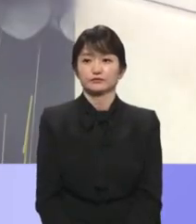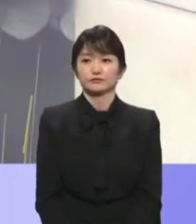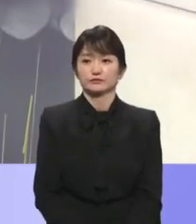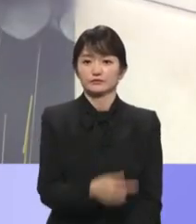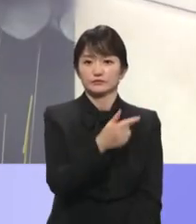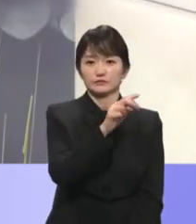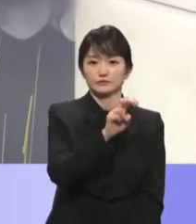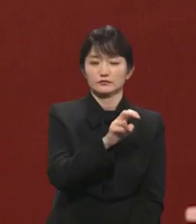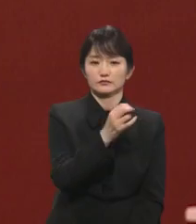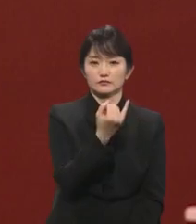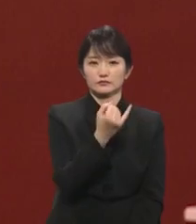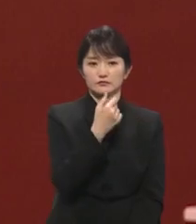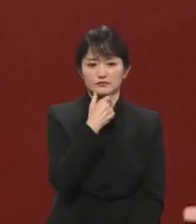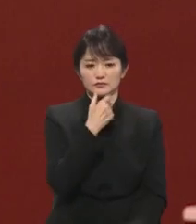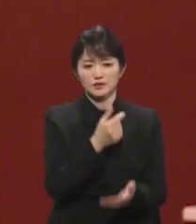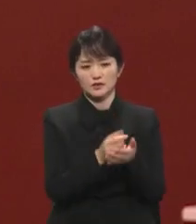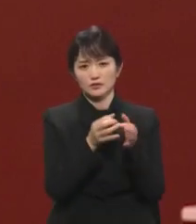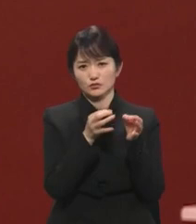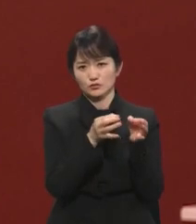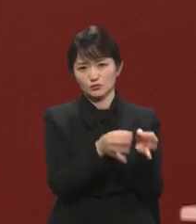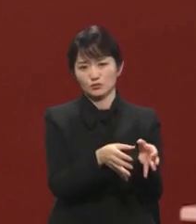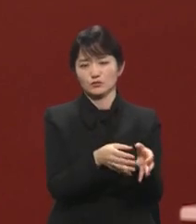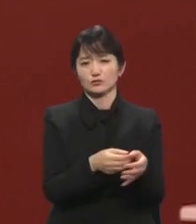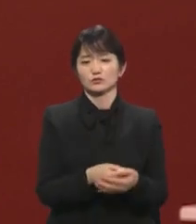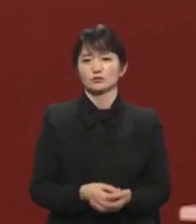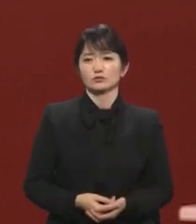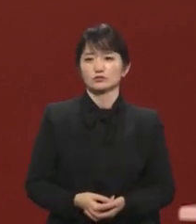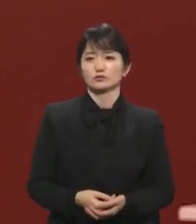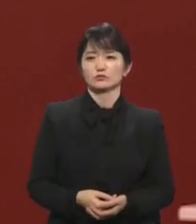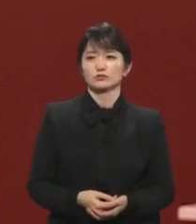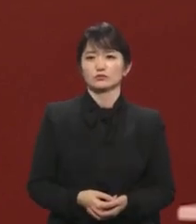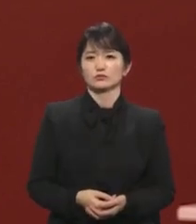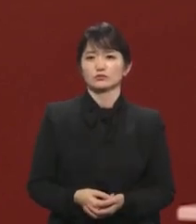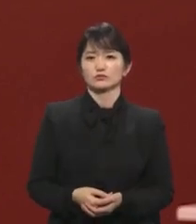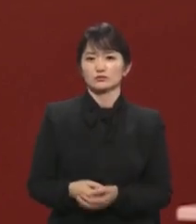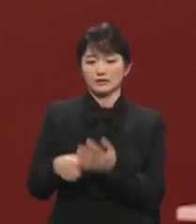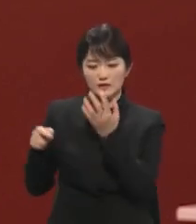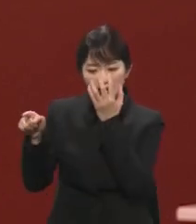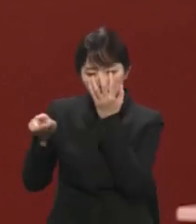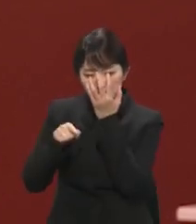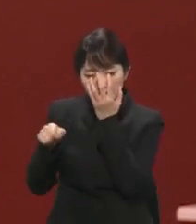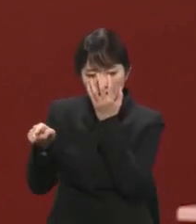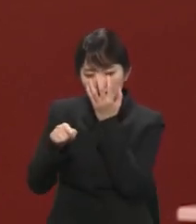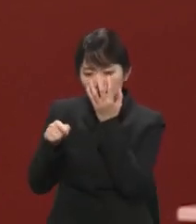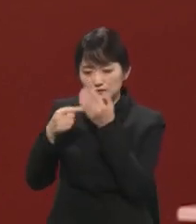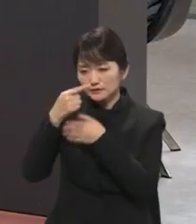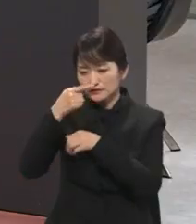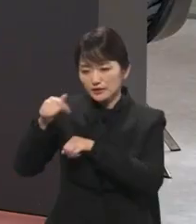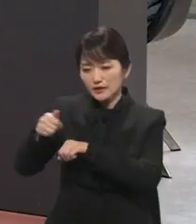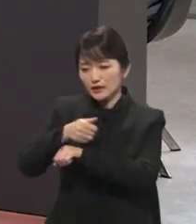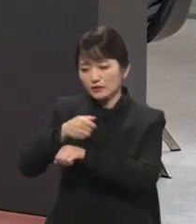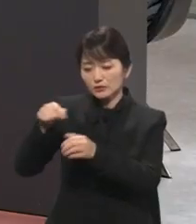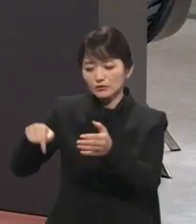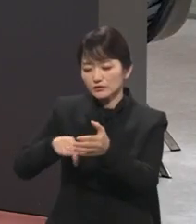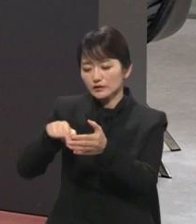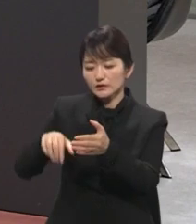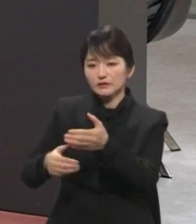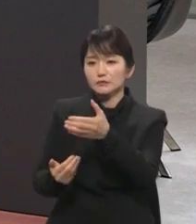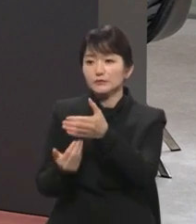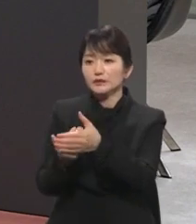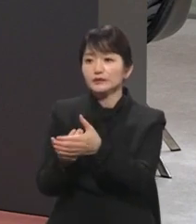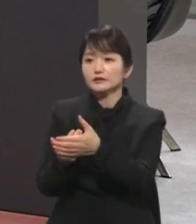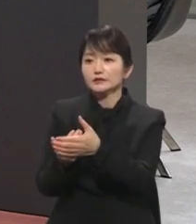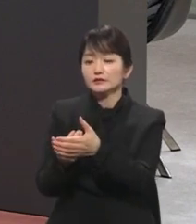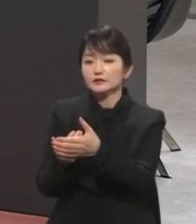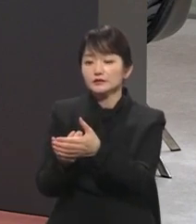전적으로 속았다는 주장이지만 어쨌든이이 펜싱 학원 안에서 이루어졌던 이런 상황에 대해서는